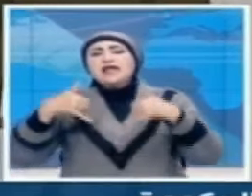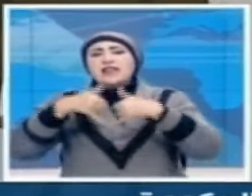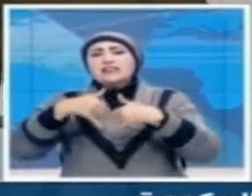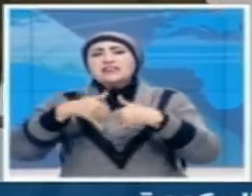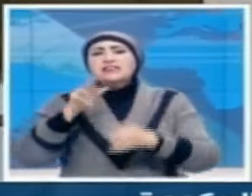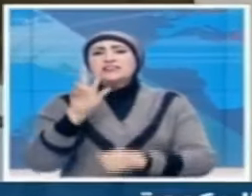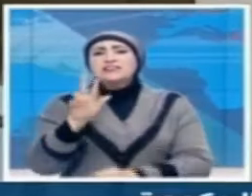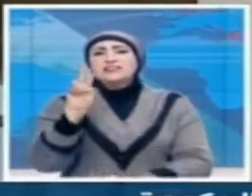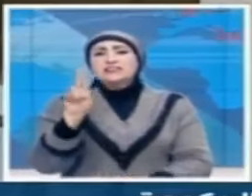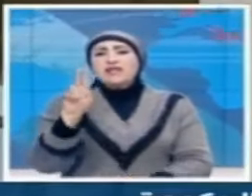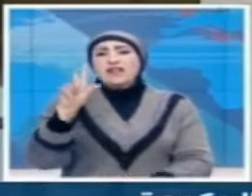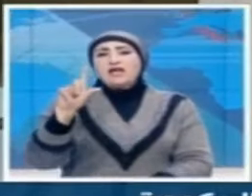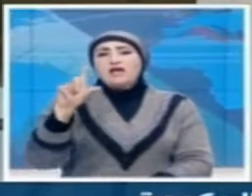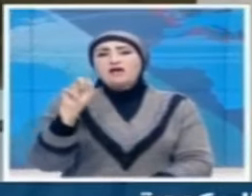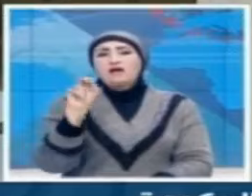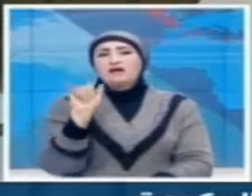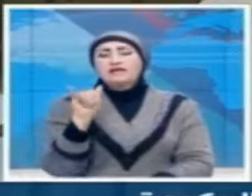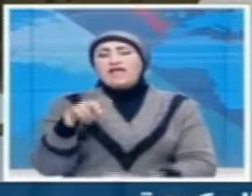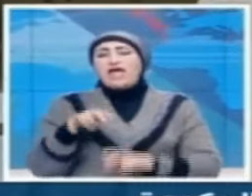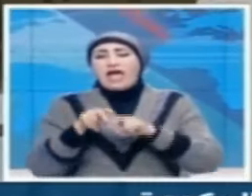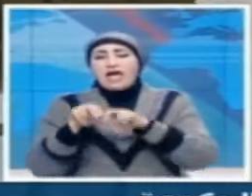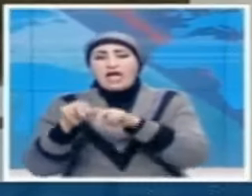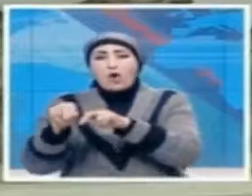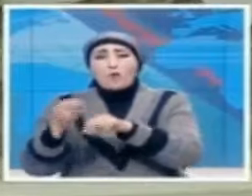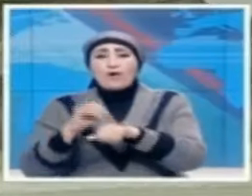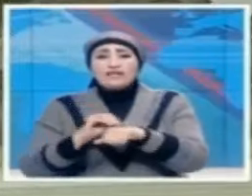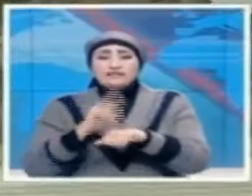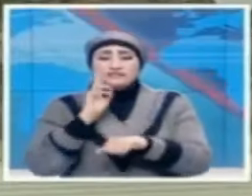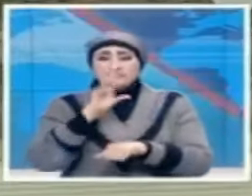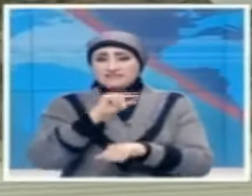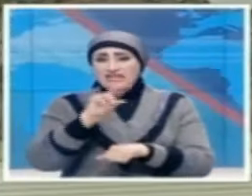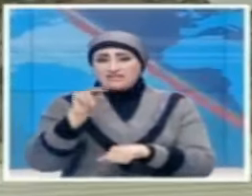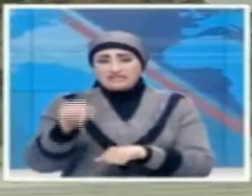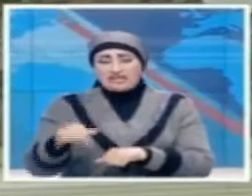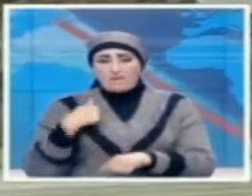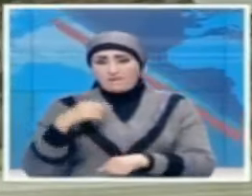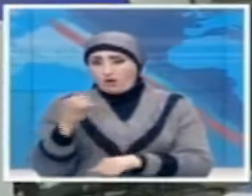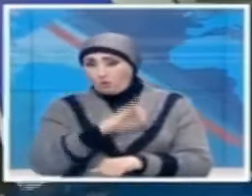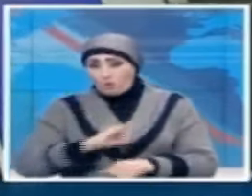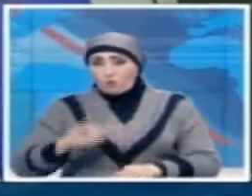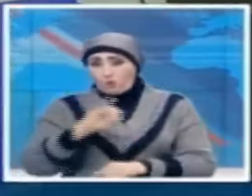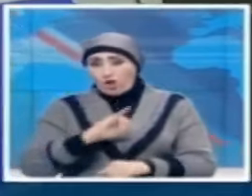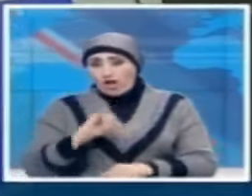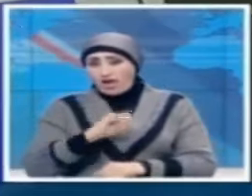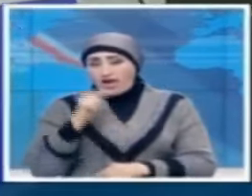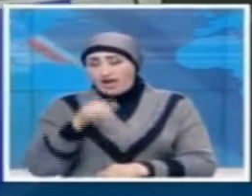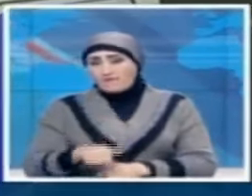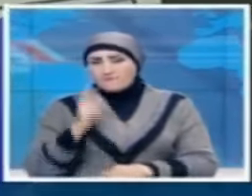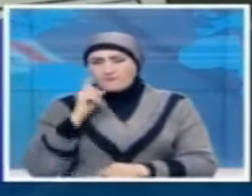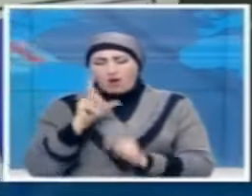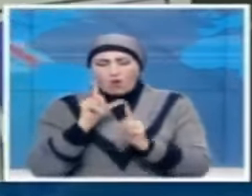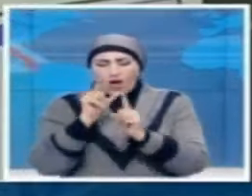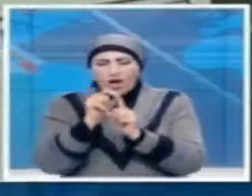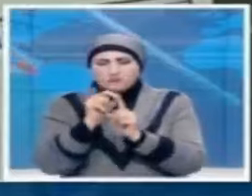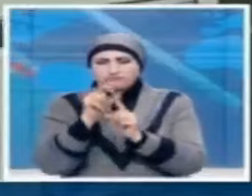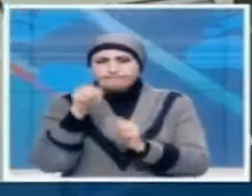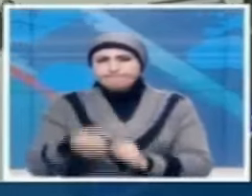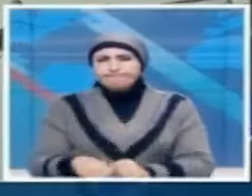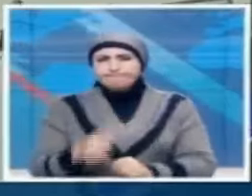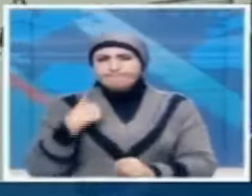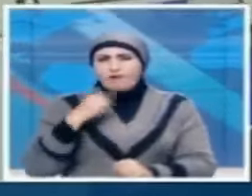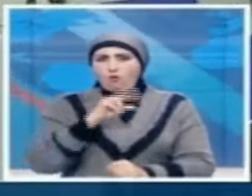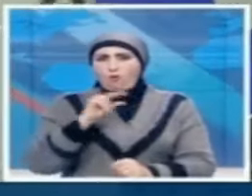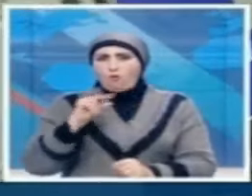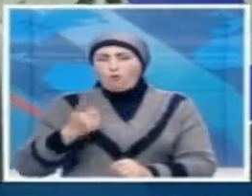التلقيح الاصطناعي المطور بالعامرية الذي يعد من أهم المشروعات التي تستهدف رفع مستوى إنتاجية